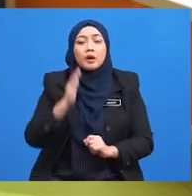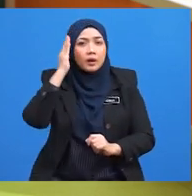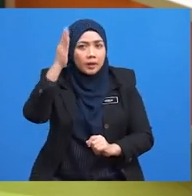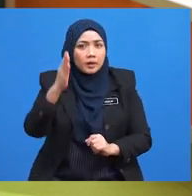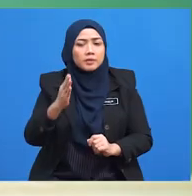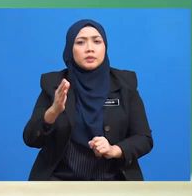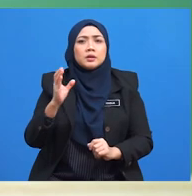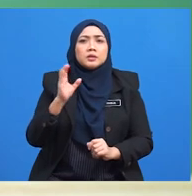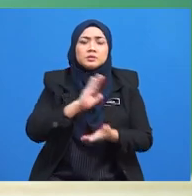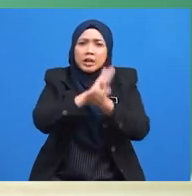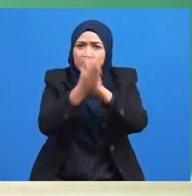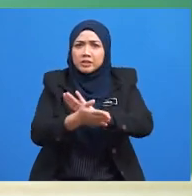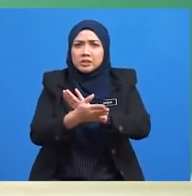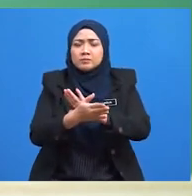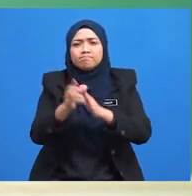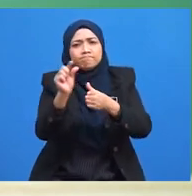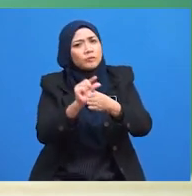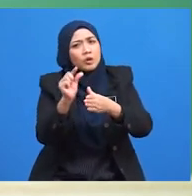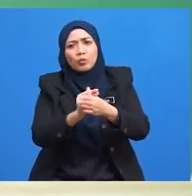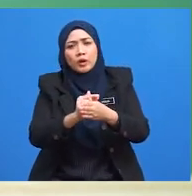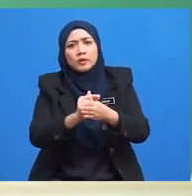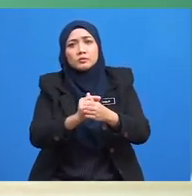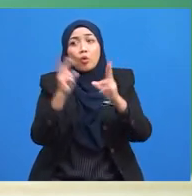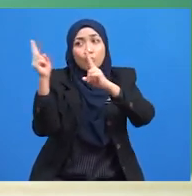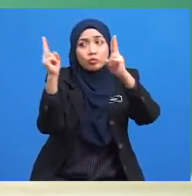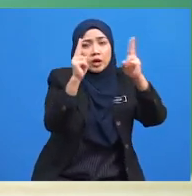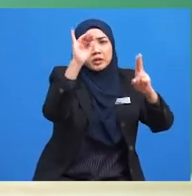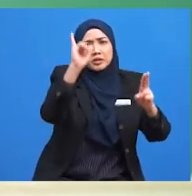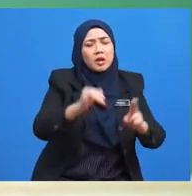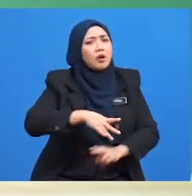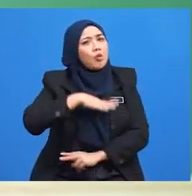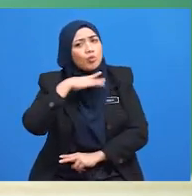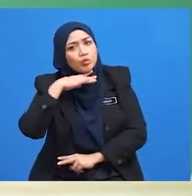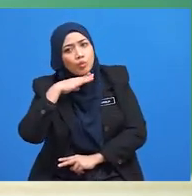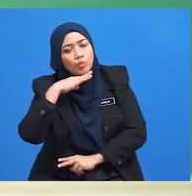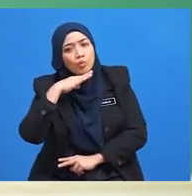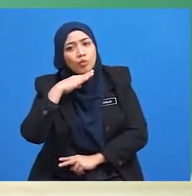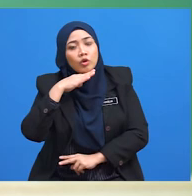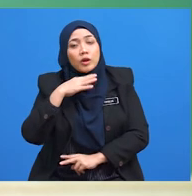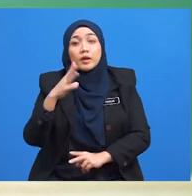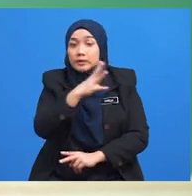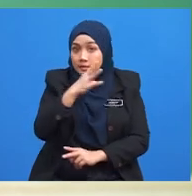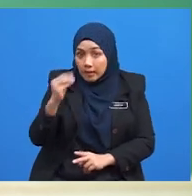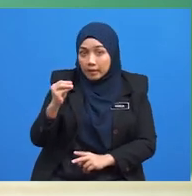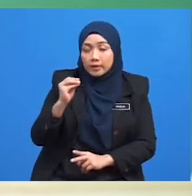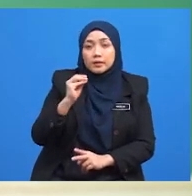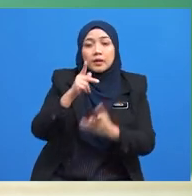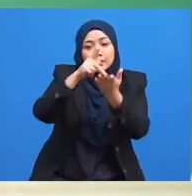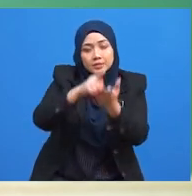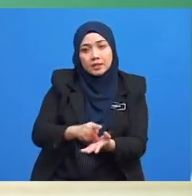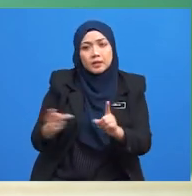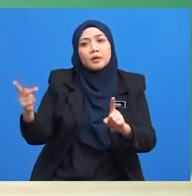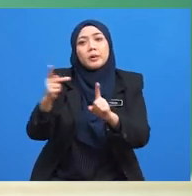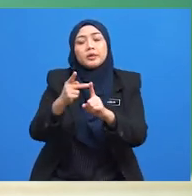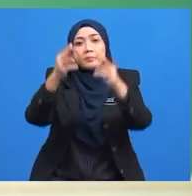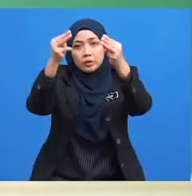udara yang teruk. Gangguan ini telah memberikan impak atau kesan kepada manusia seperti kesihatan manusia